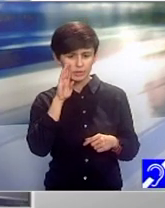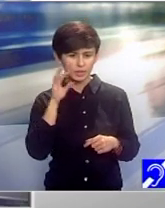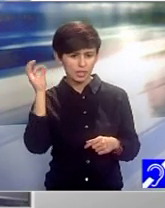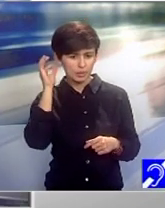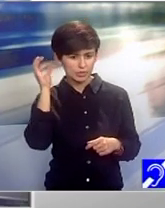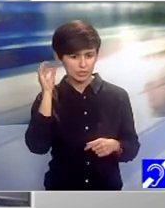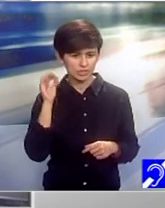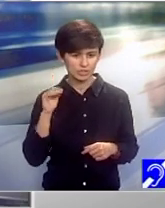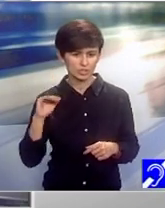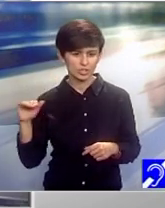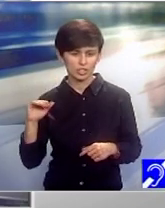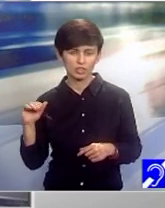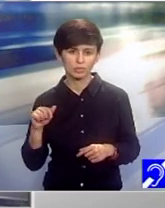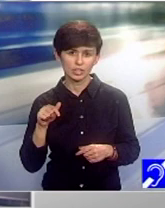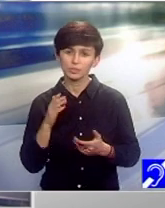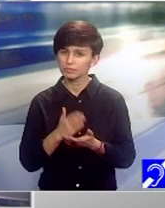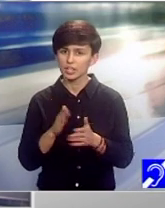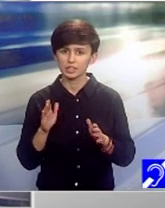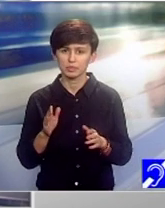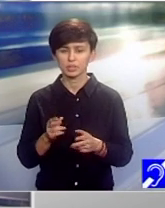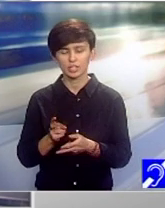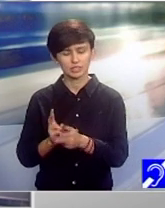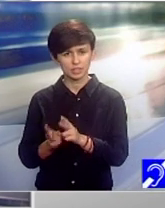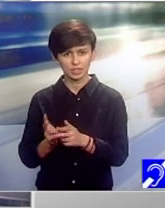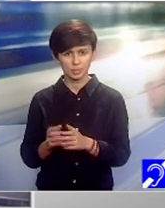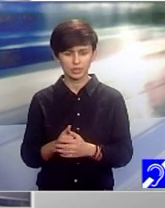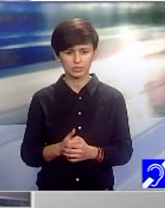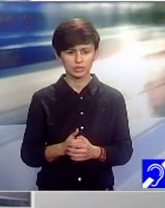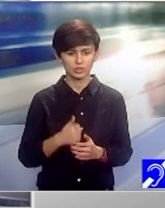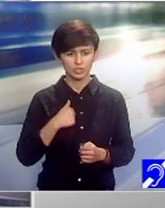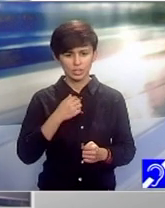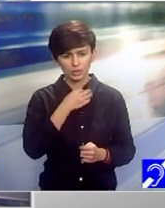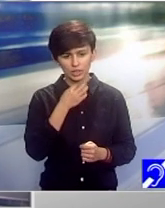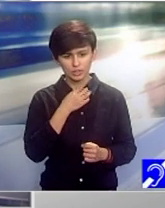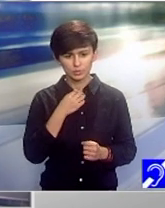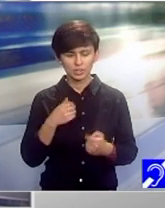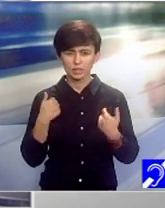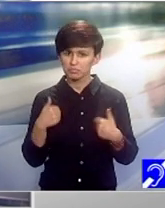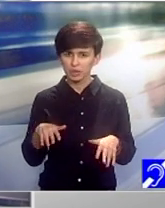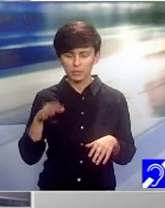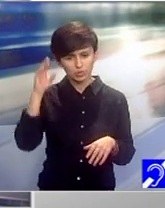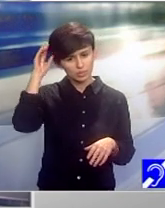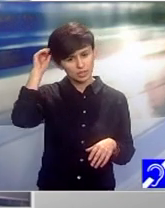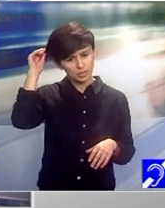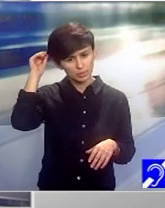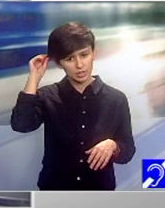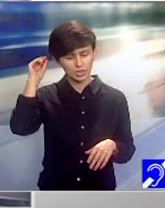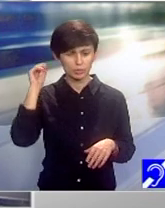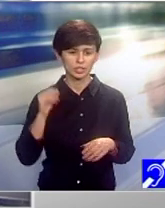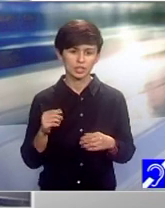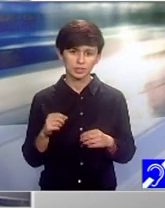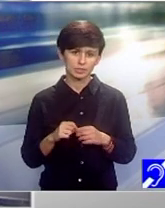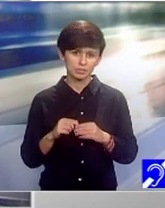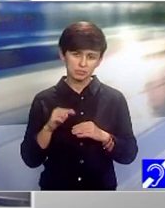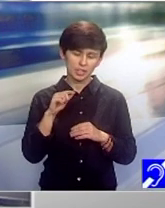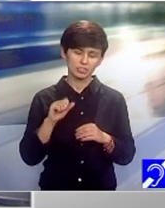terminat tratamentul. Și am început să vorbesc că, uite, și eu mi-am pierdut părul, să știi, crește înapoi după 3 luni de zile, îți recomand asta, iată. Îți recomand